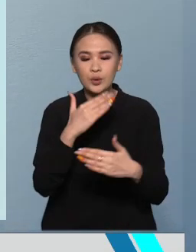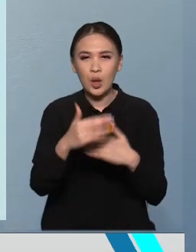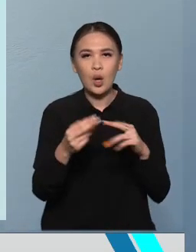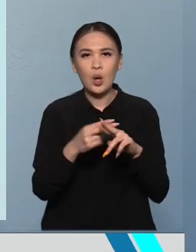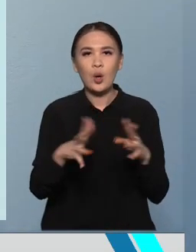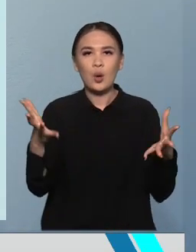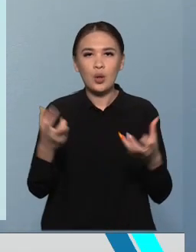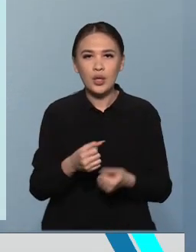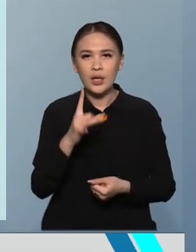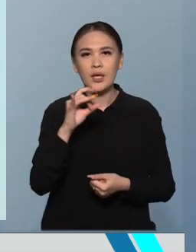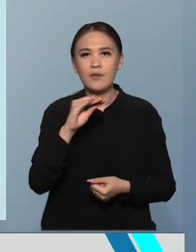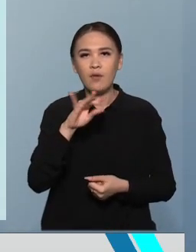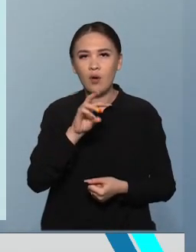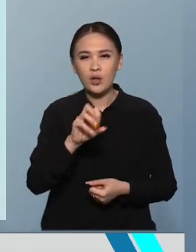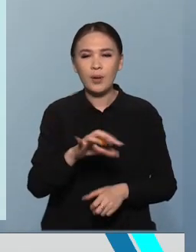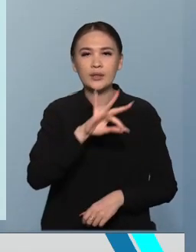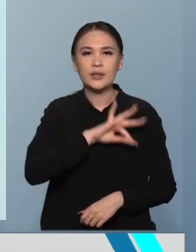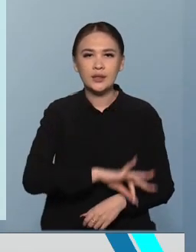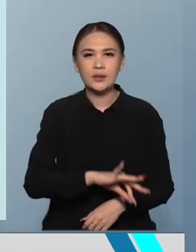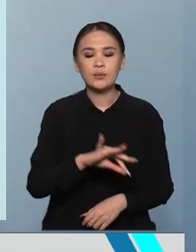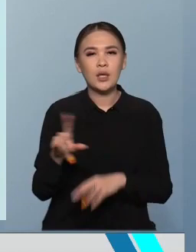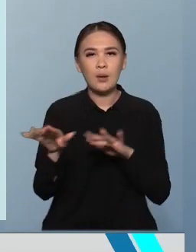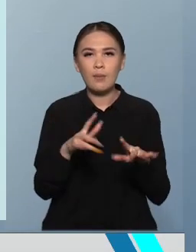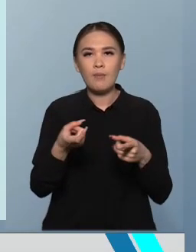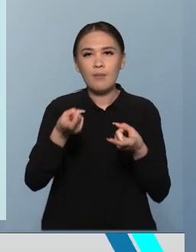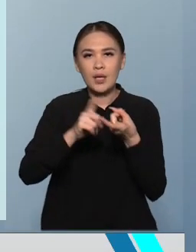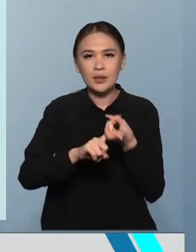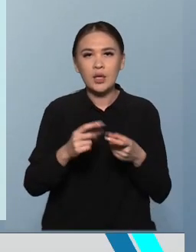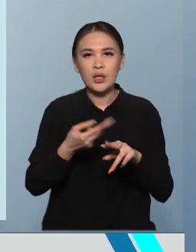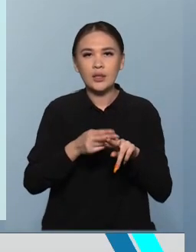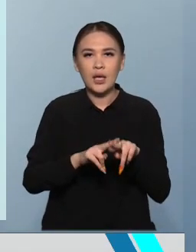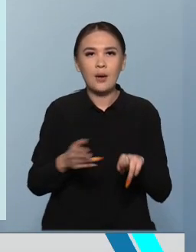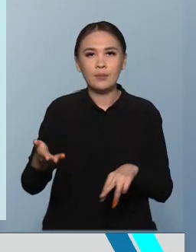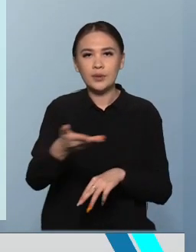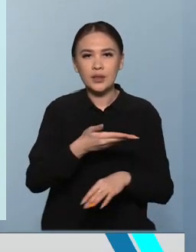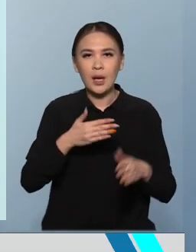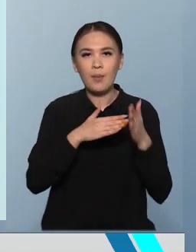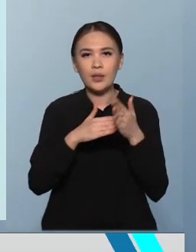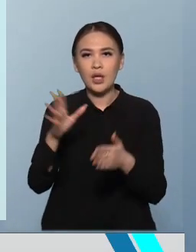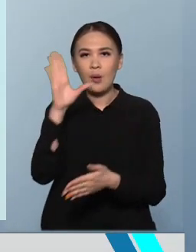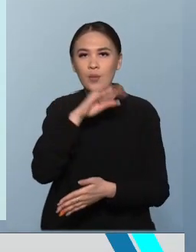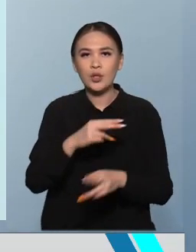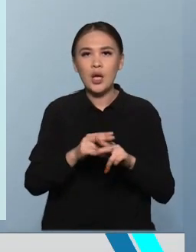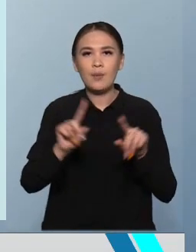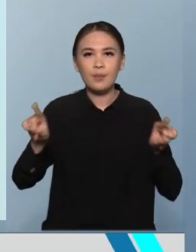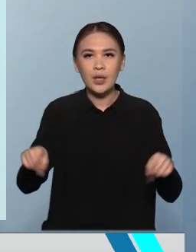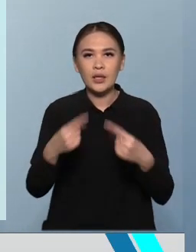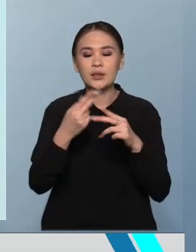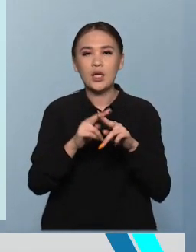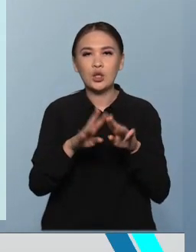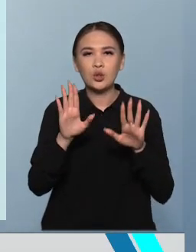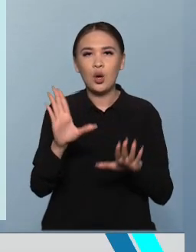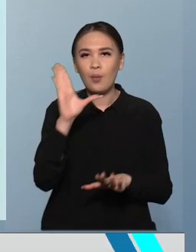қолға алған реформалардың тиімді жүзеге асырылуына байланысты. Біз осы іргелі мақсаттарға мызғымас бірліктің арқасында ғана